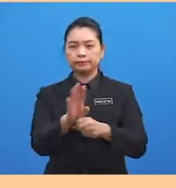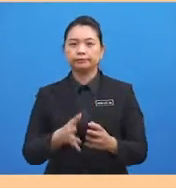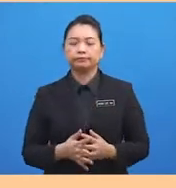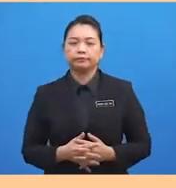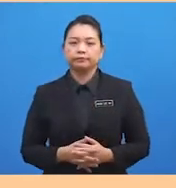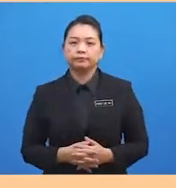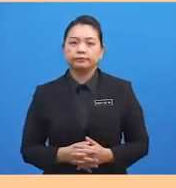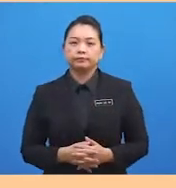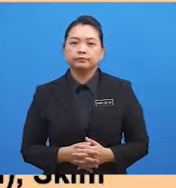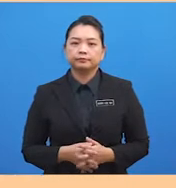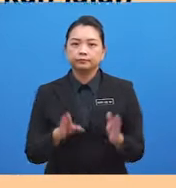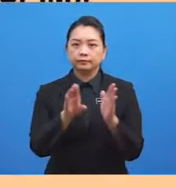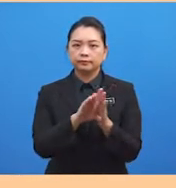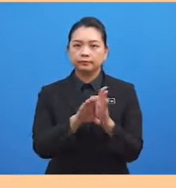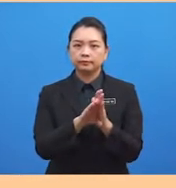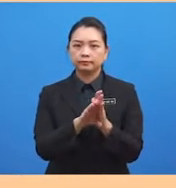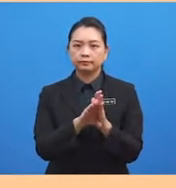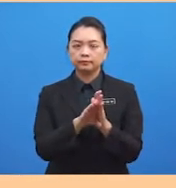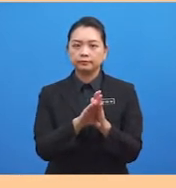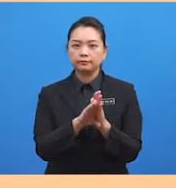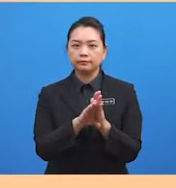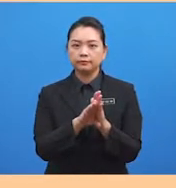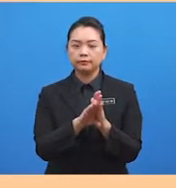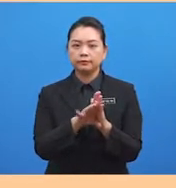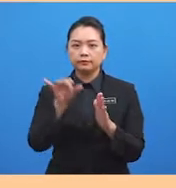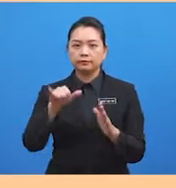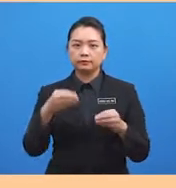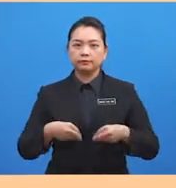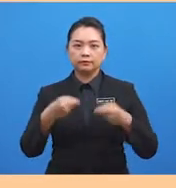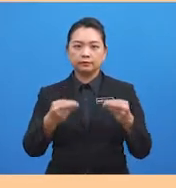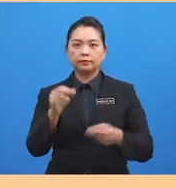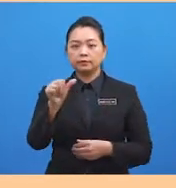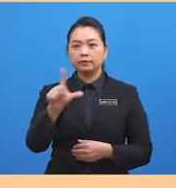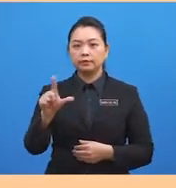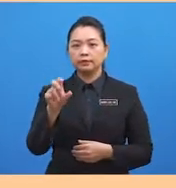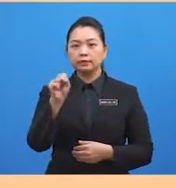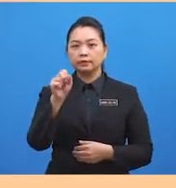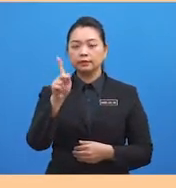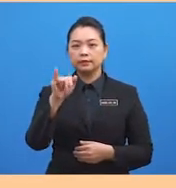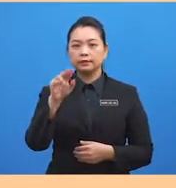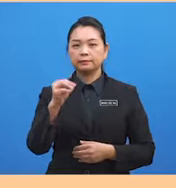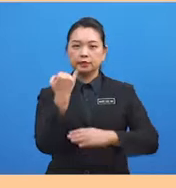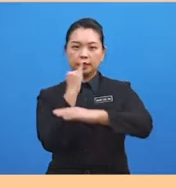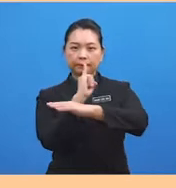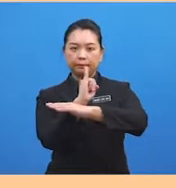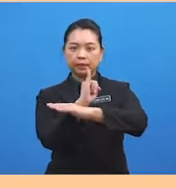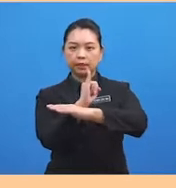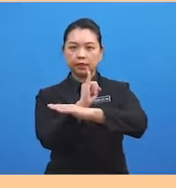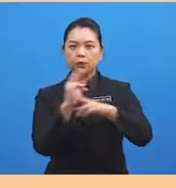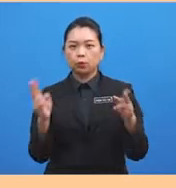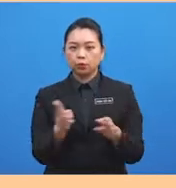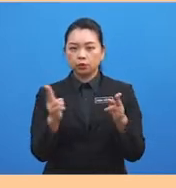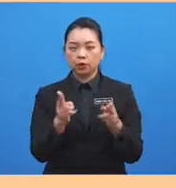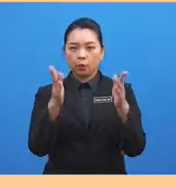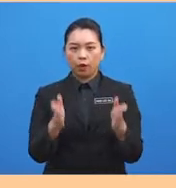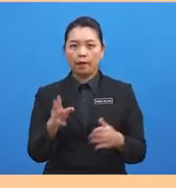peniagaan. Contoh skim pembiayaan yang ditawarkan ialah Skim Jaminan